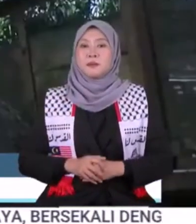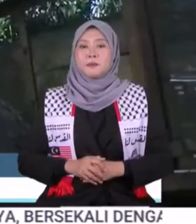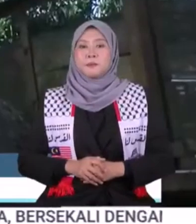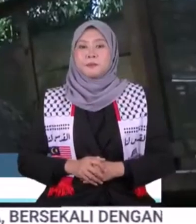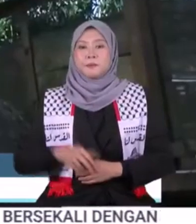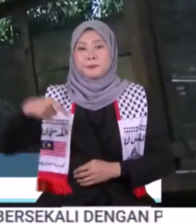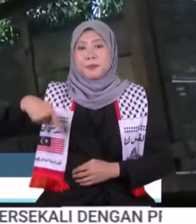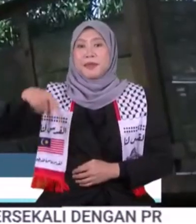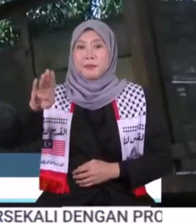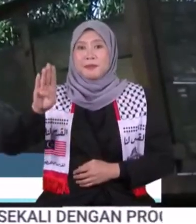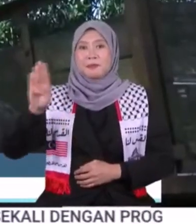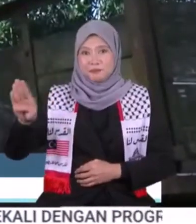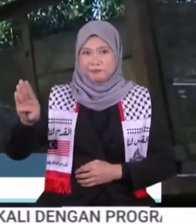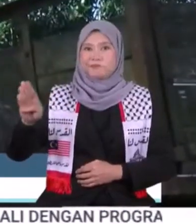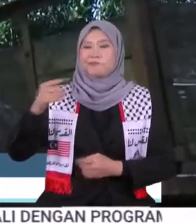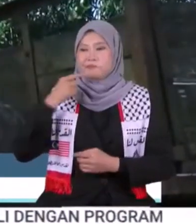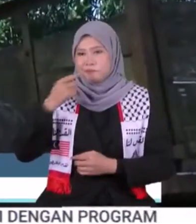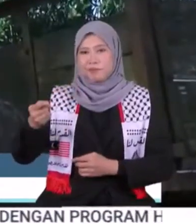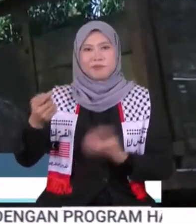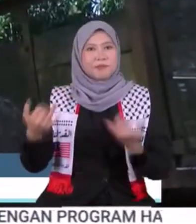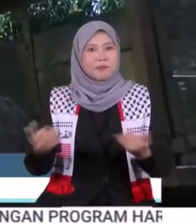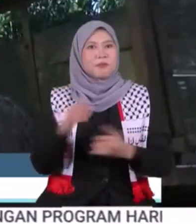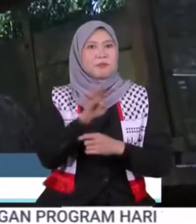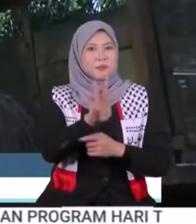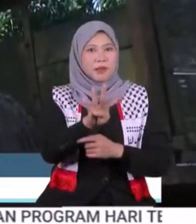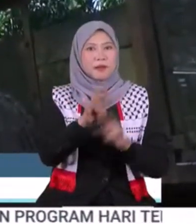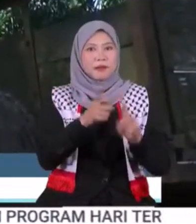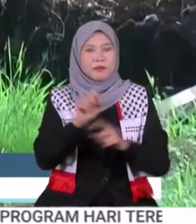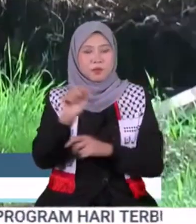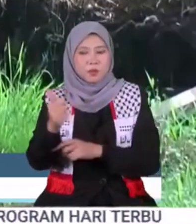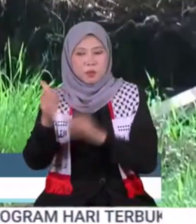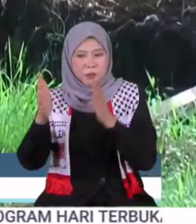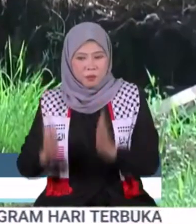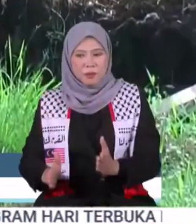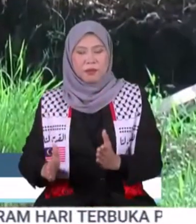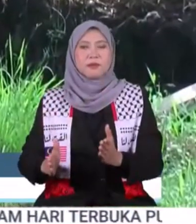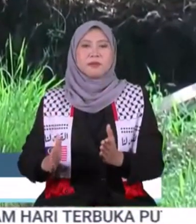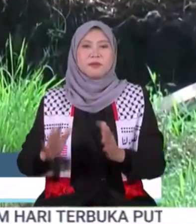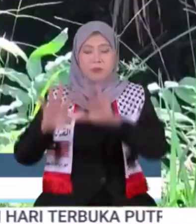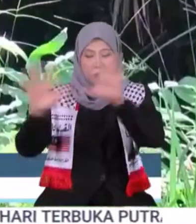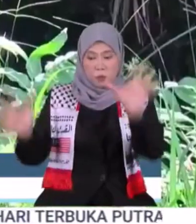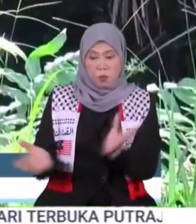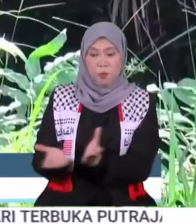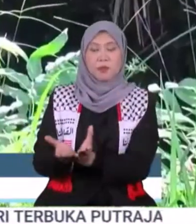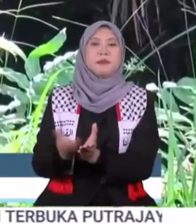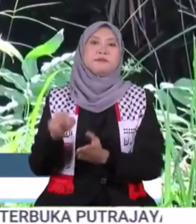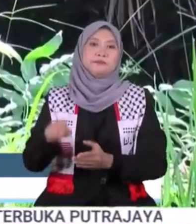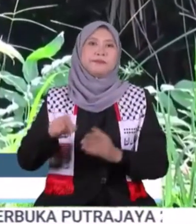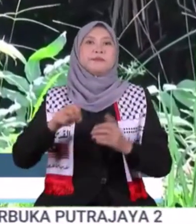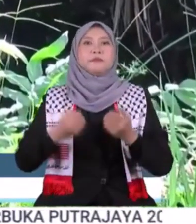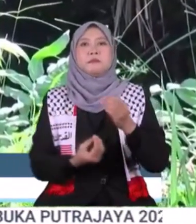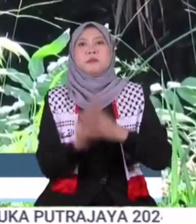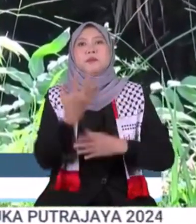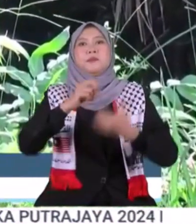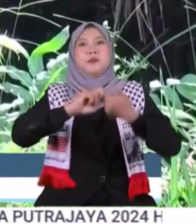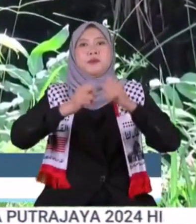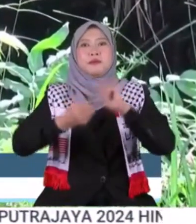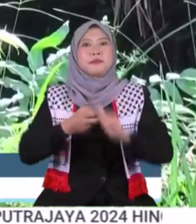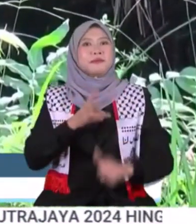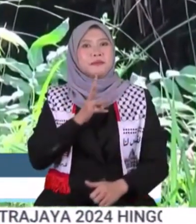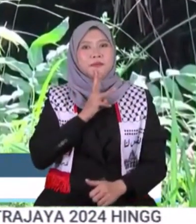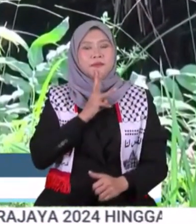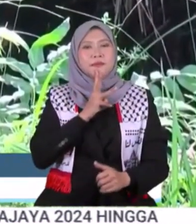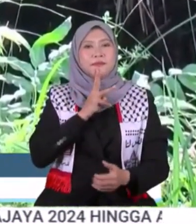Bersatu PBB, tatkala 4 daripada 10 orang di seluruh dunia mengalami masalah kekurangan